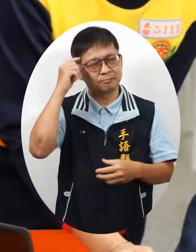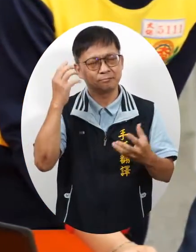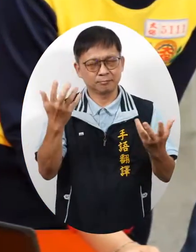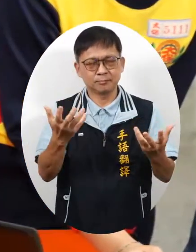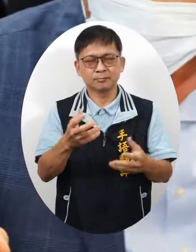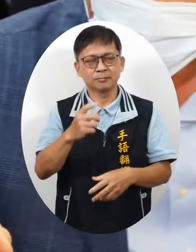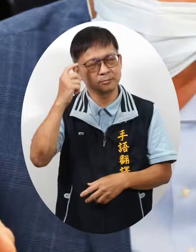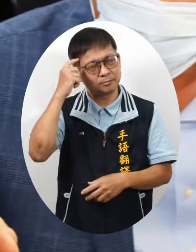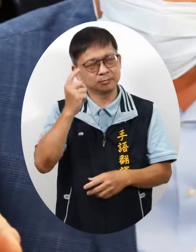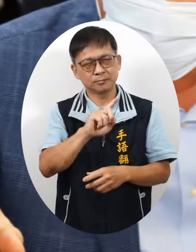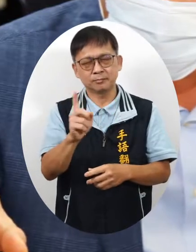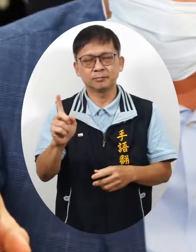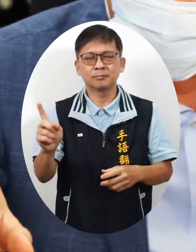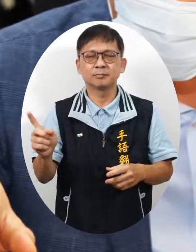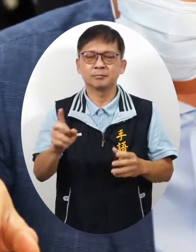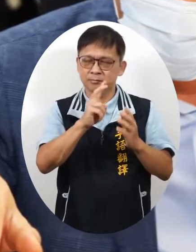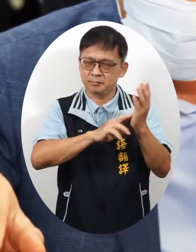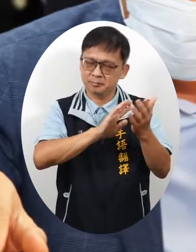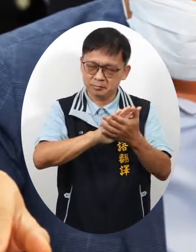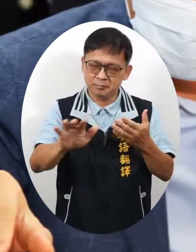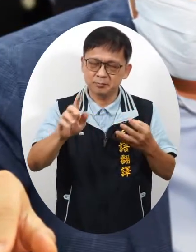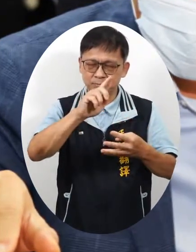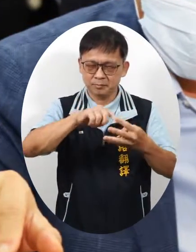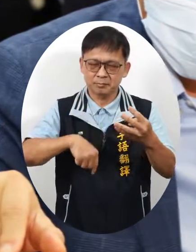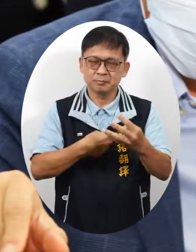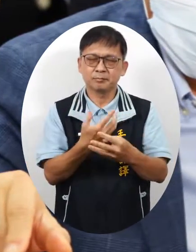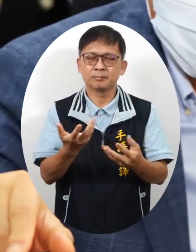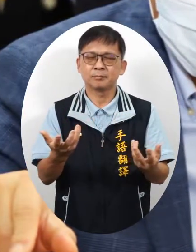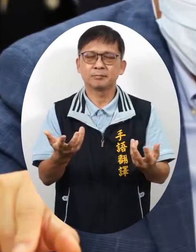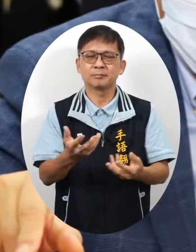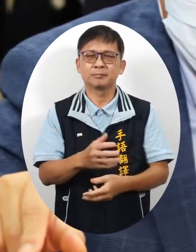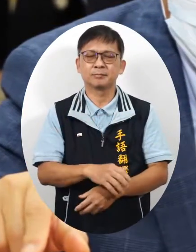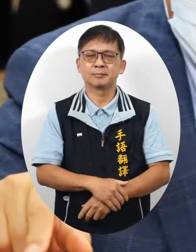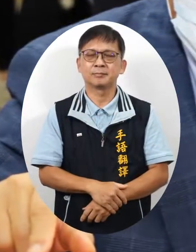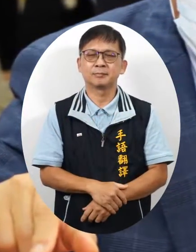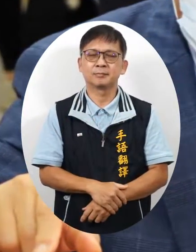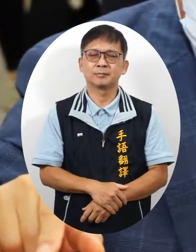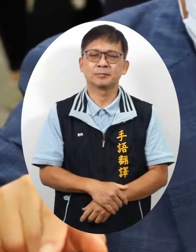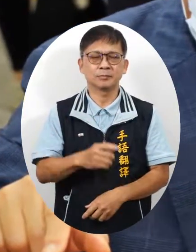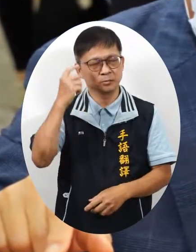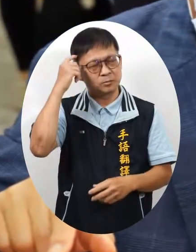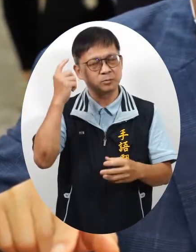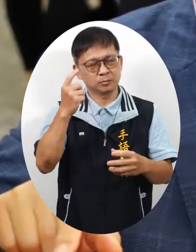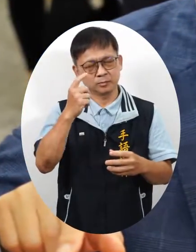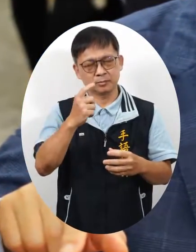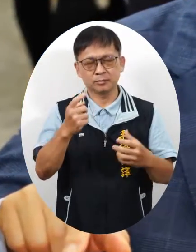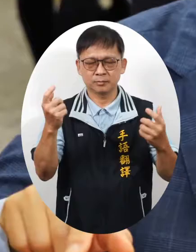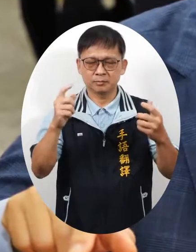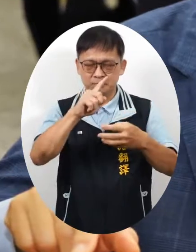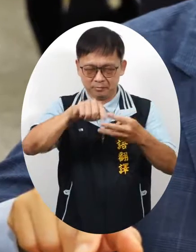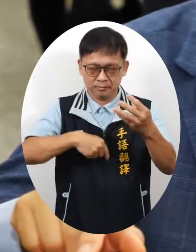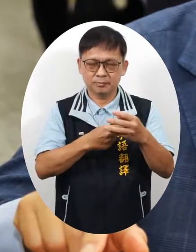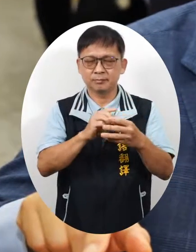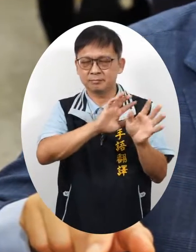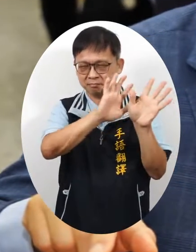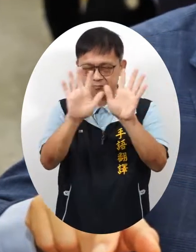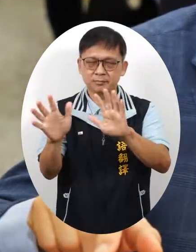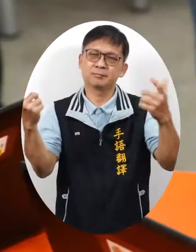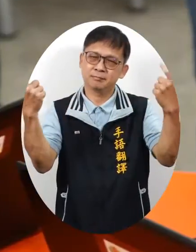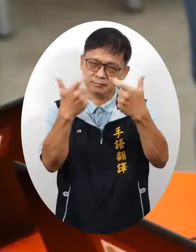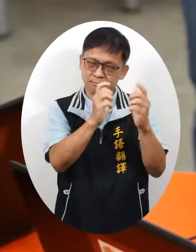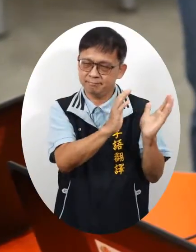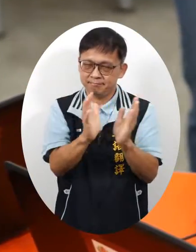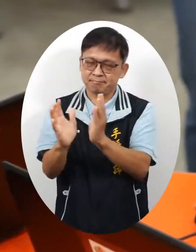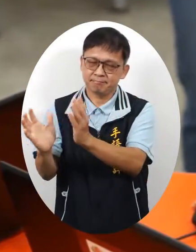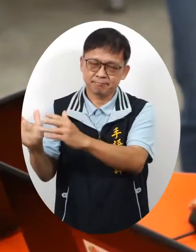事情的方法、态度跟观点来给大家分享。我处理事情首先承认事情